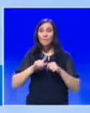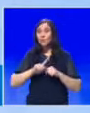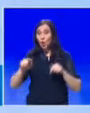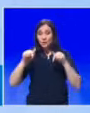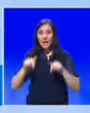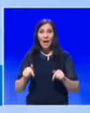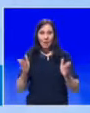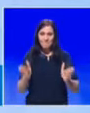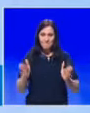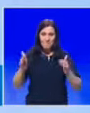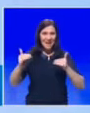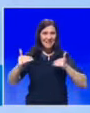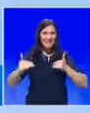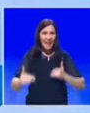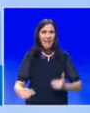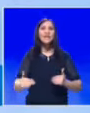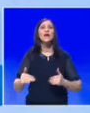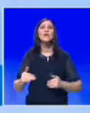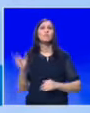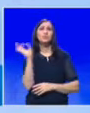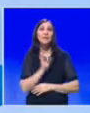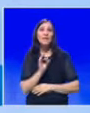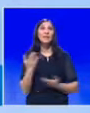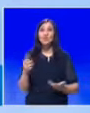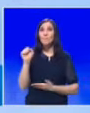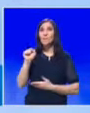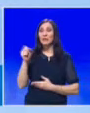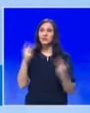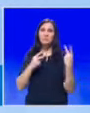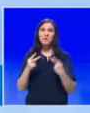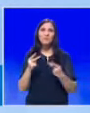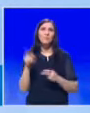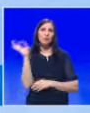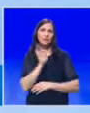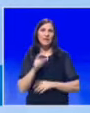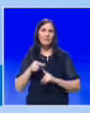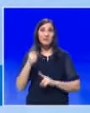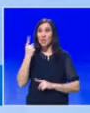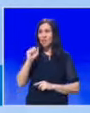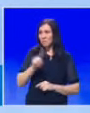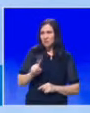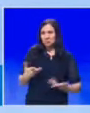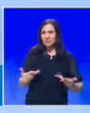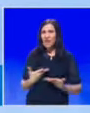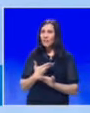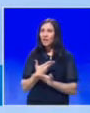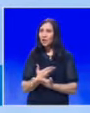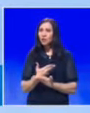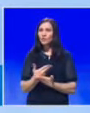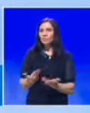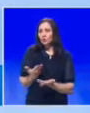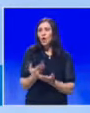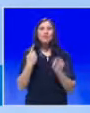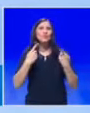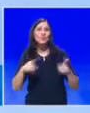парцелирането и квотите беше, че партии се разбират на квотен принцип и едната партия не се интересува номинациите